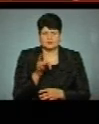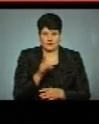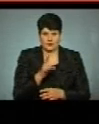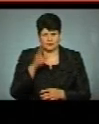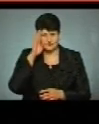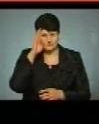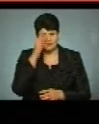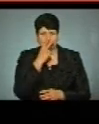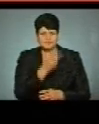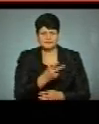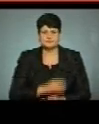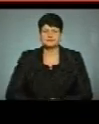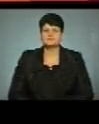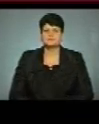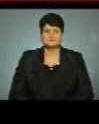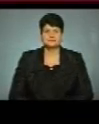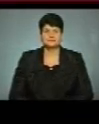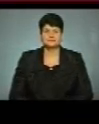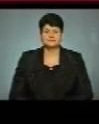випуску.